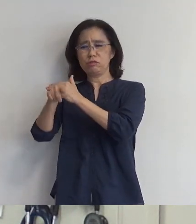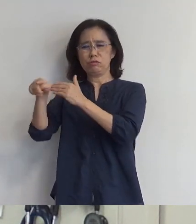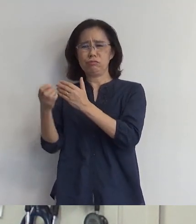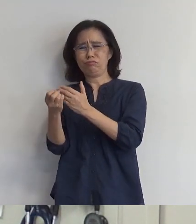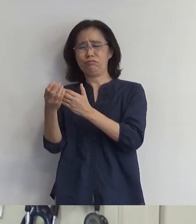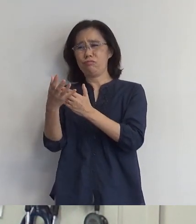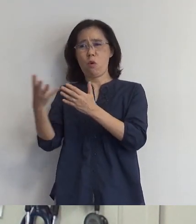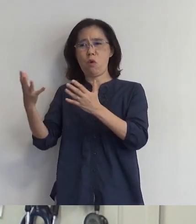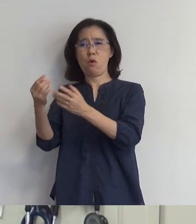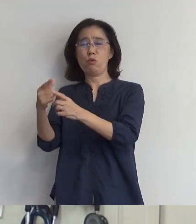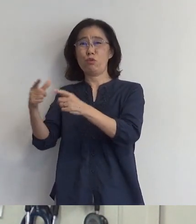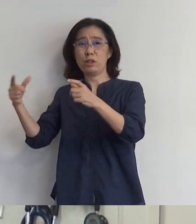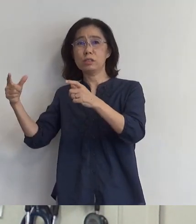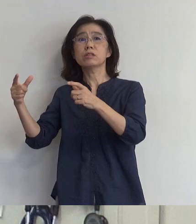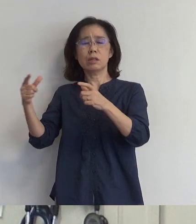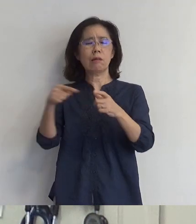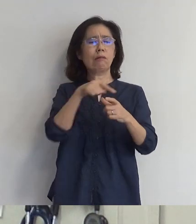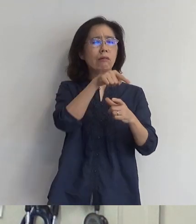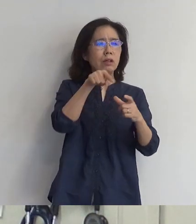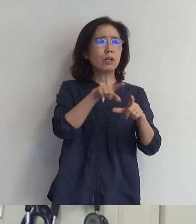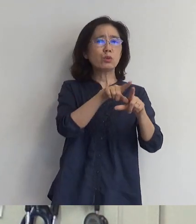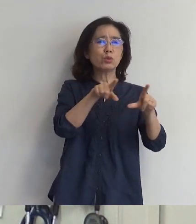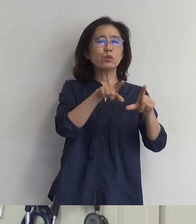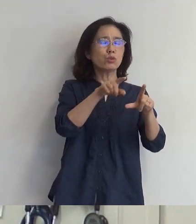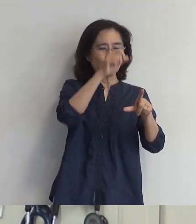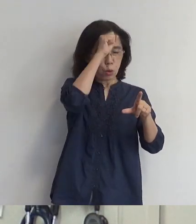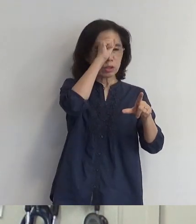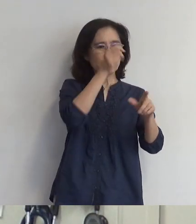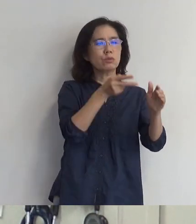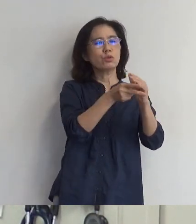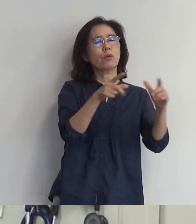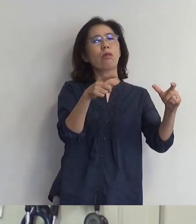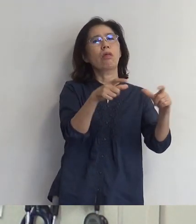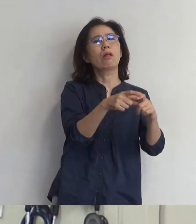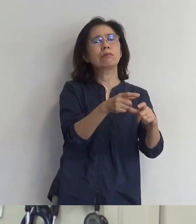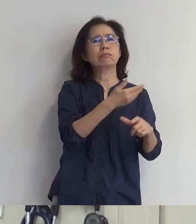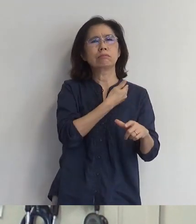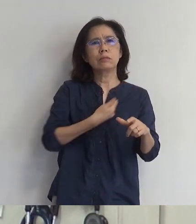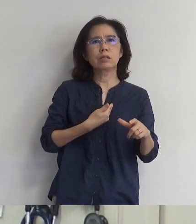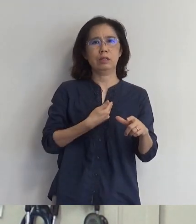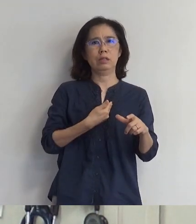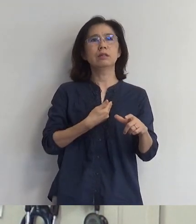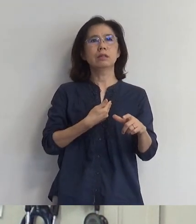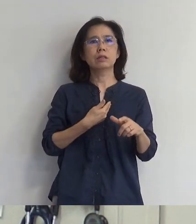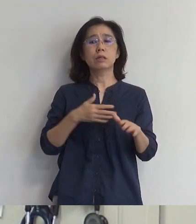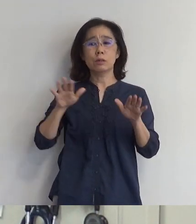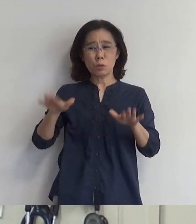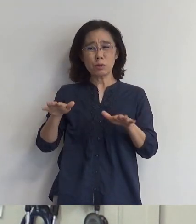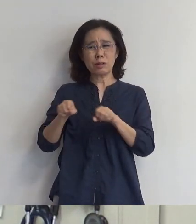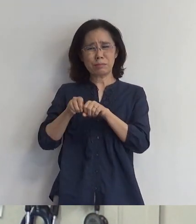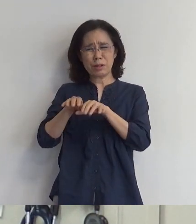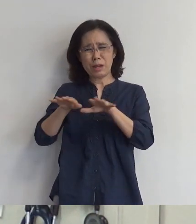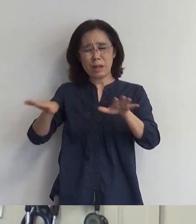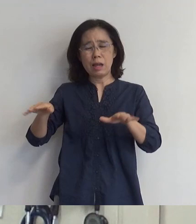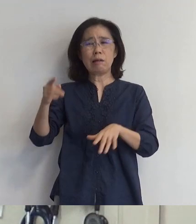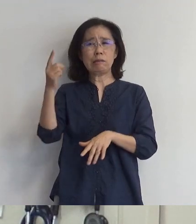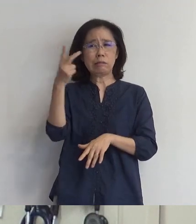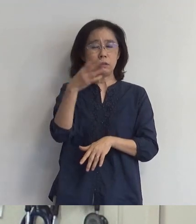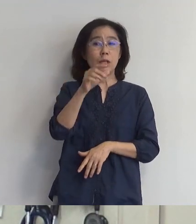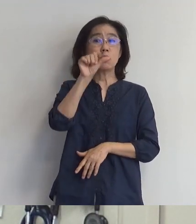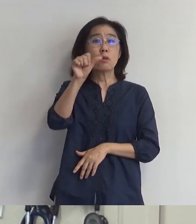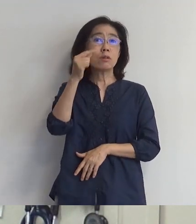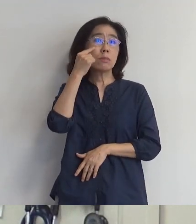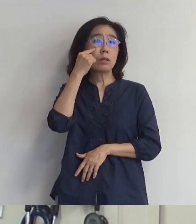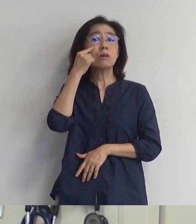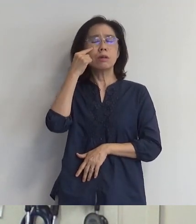左手を小さくせざるを得ませんでした。今回の過去の最大の流行である第5波でも